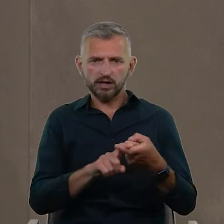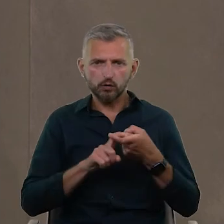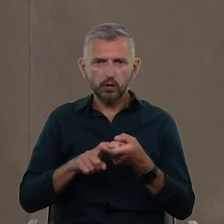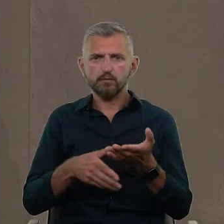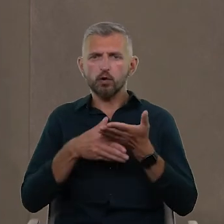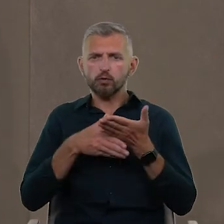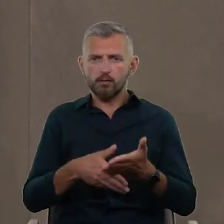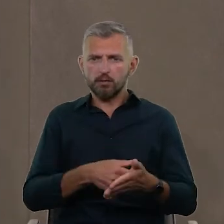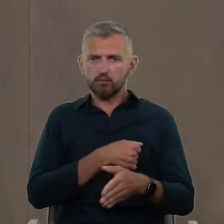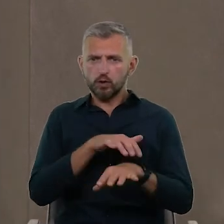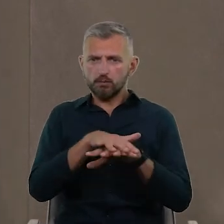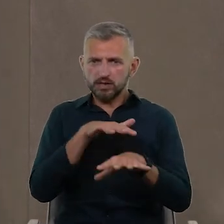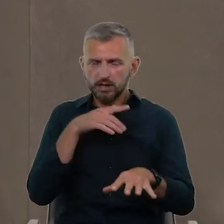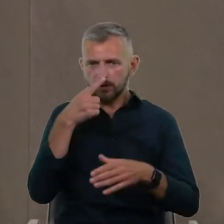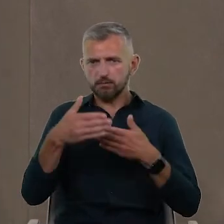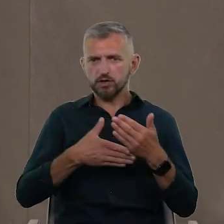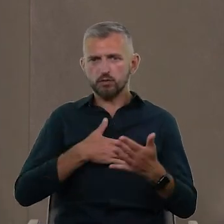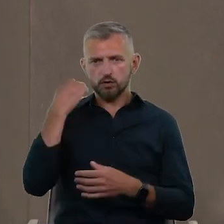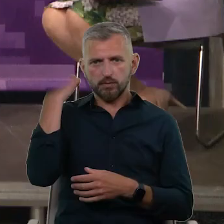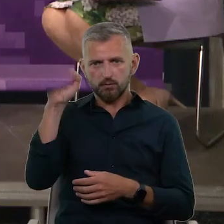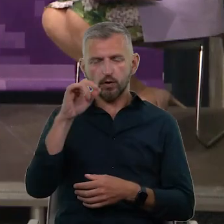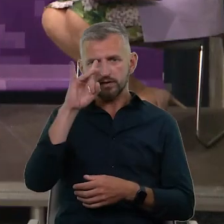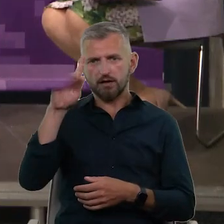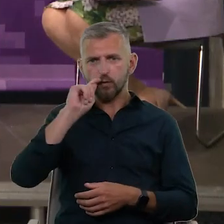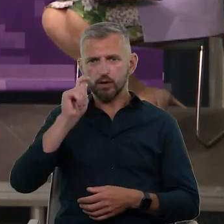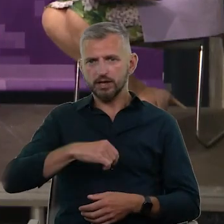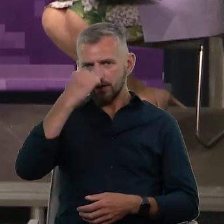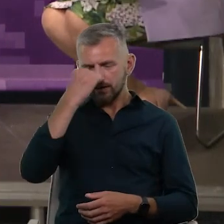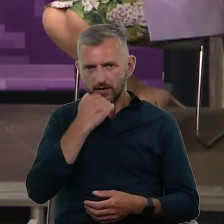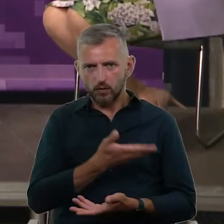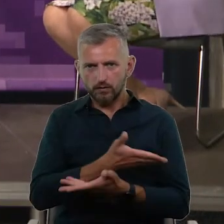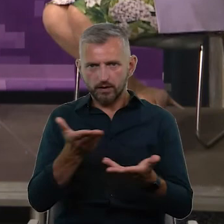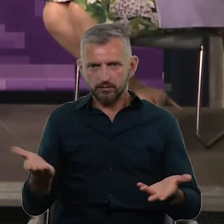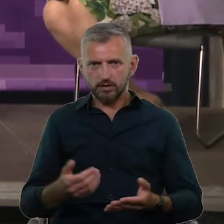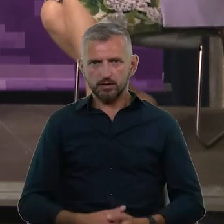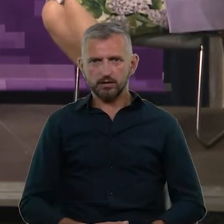допомагаємо Збройним силам, наближаємо нашу перемогу. Слава Україні! Дякую вам!